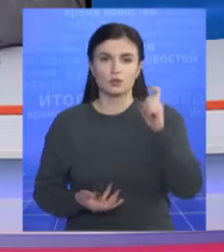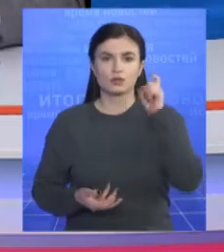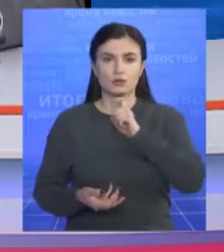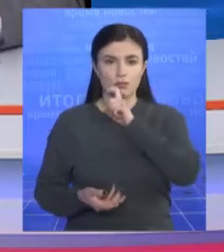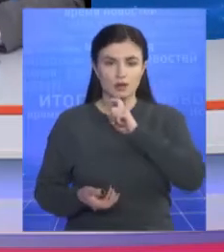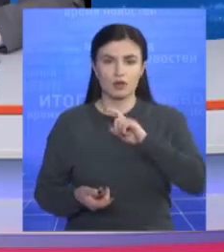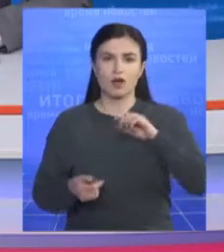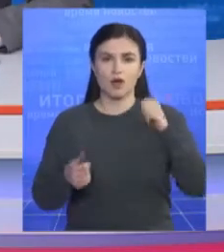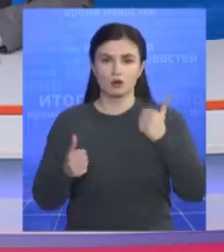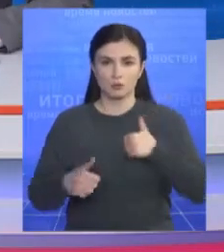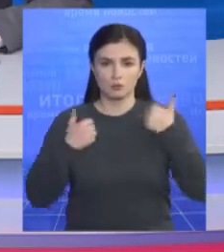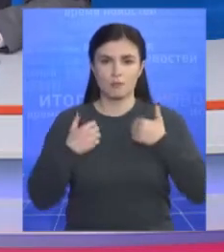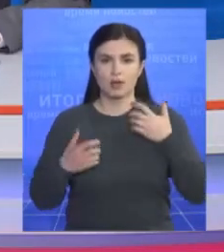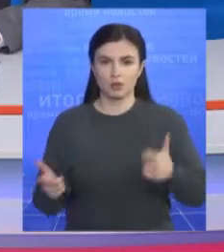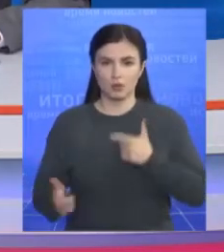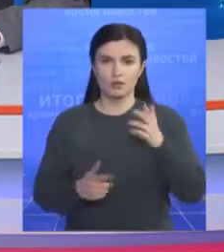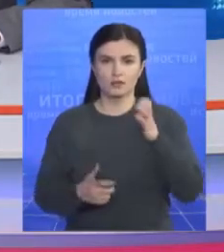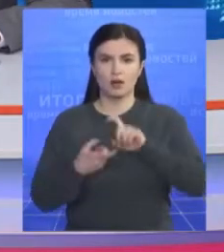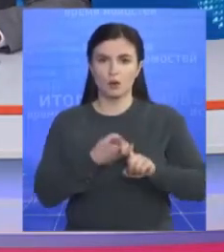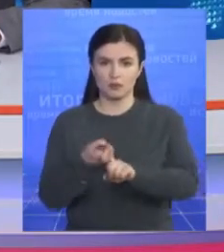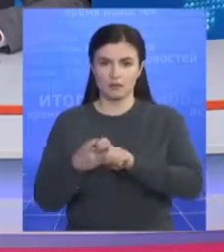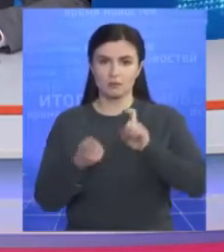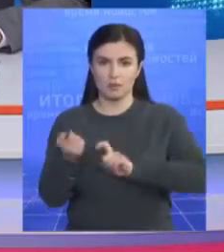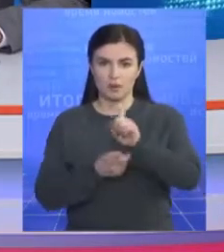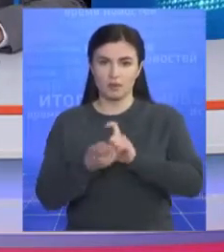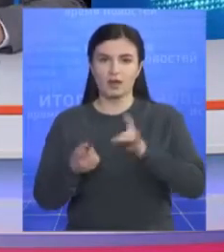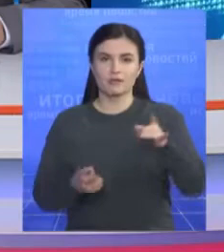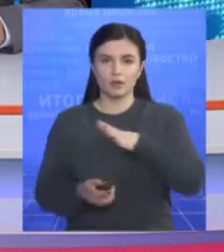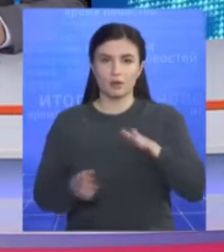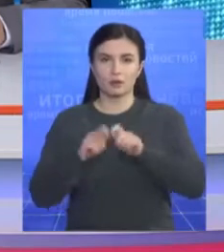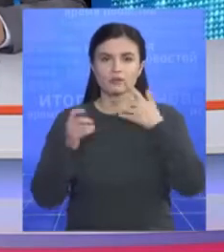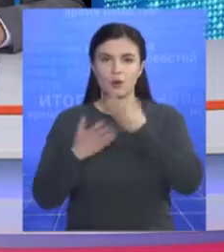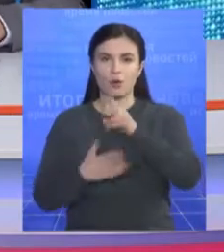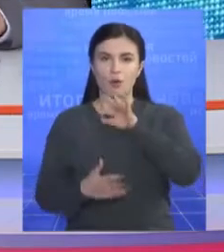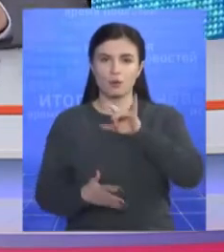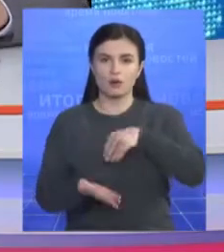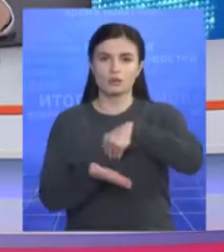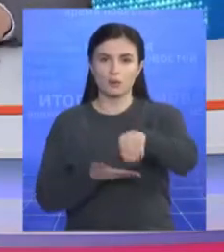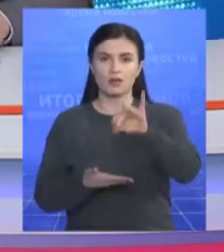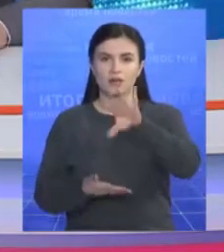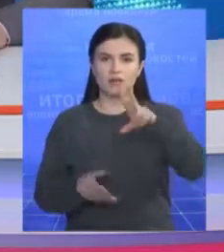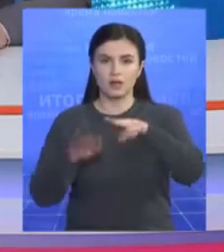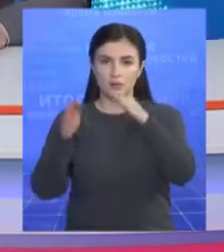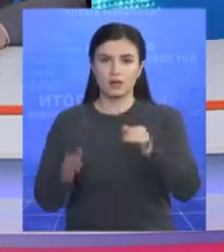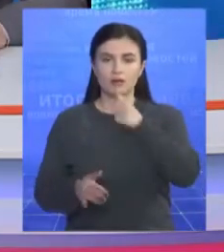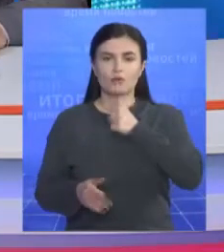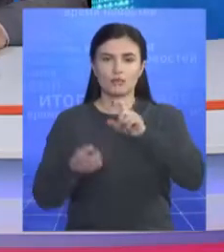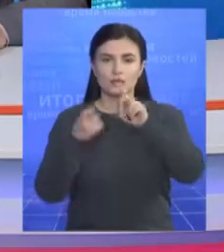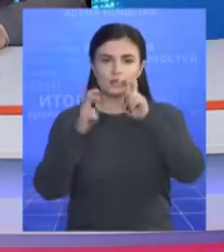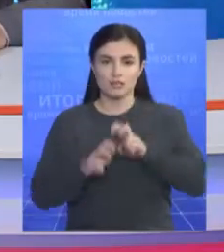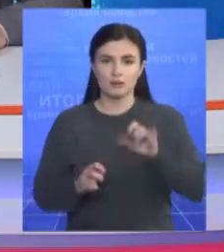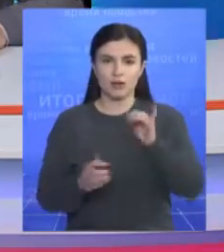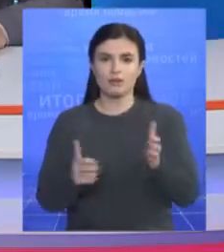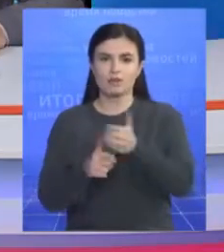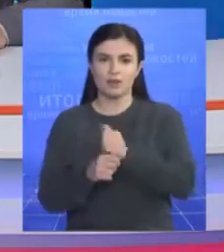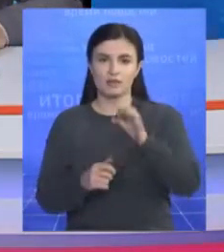На Южном Урале тщательно подготовились к борьбе с коронавирусом. В регионе готовятся открыть свою коммунарку, закупили аппараты ИВЛ и новые тест-системы